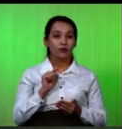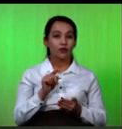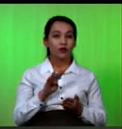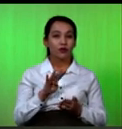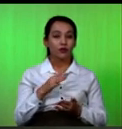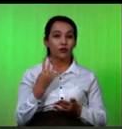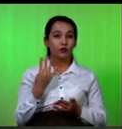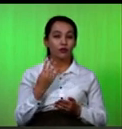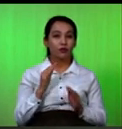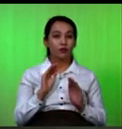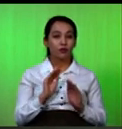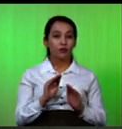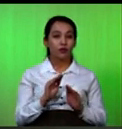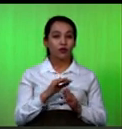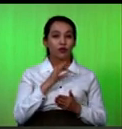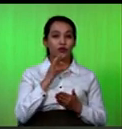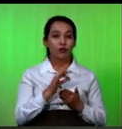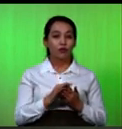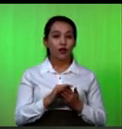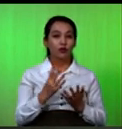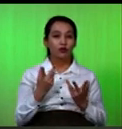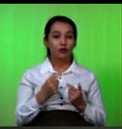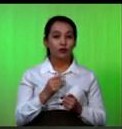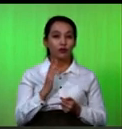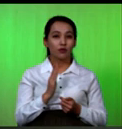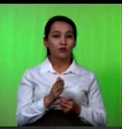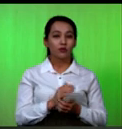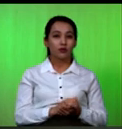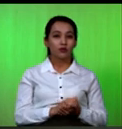6144 ni qo'yib, natijalarni hisoblab olamiz.